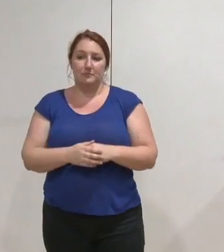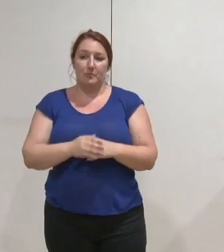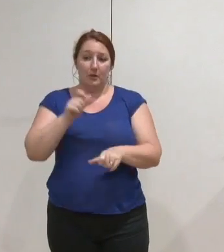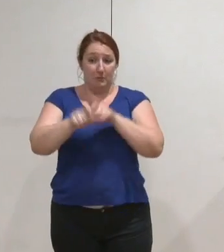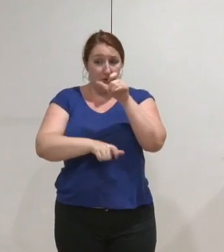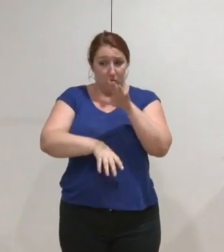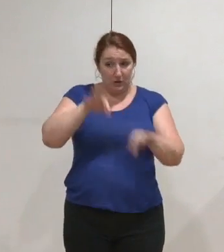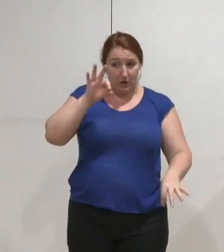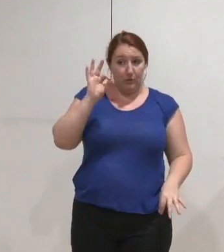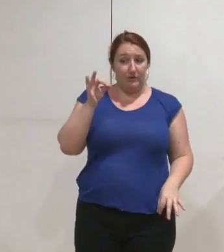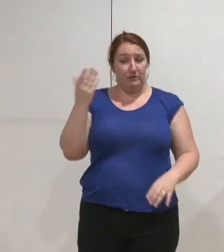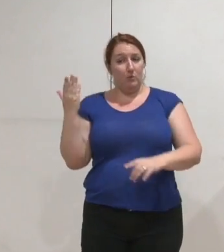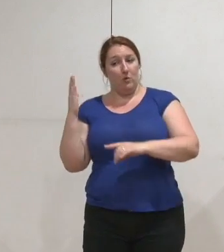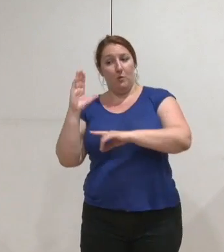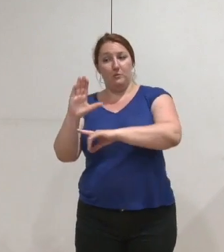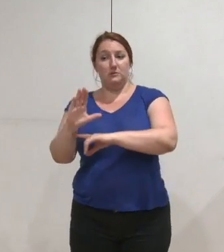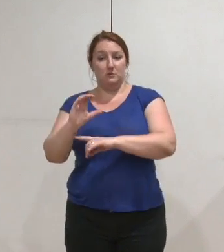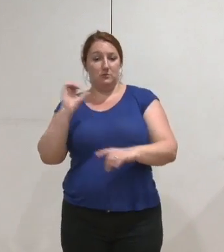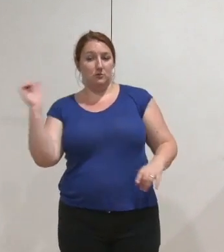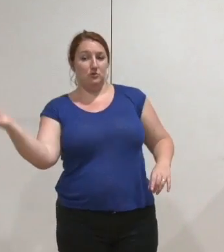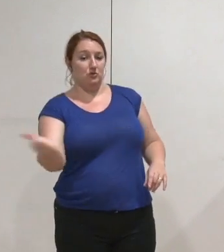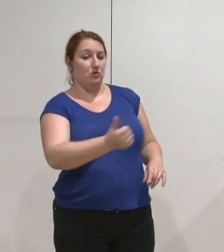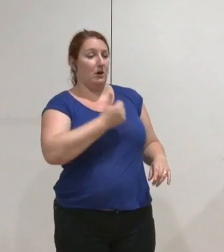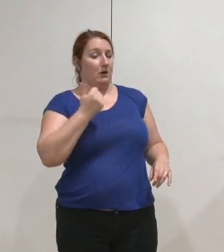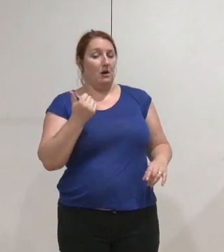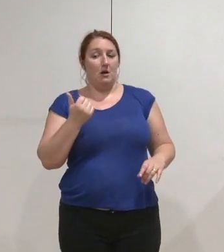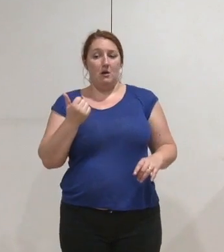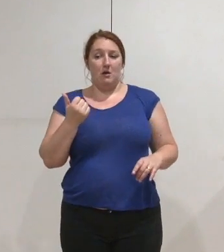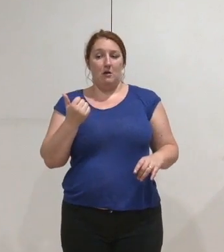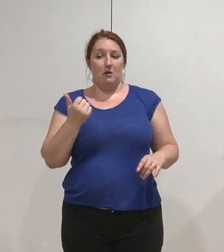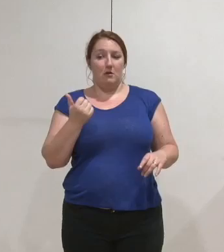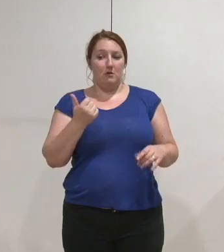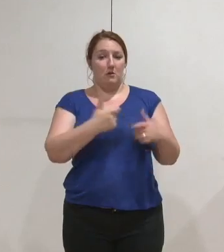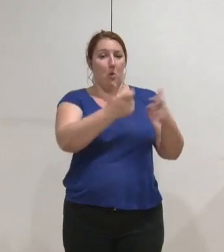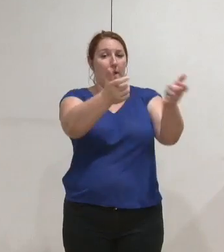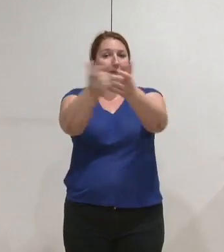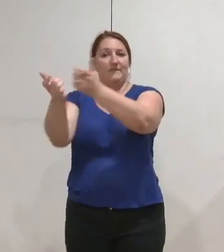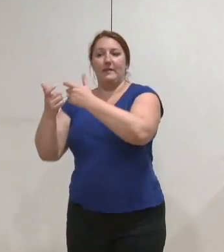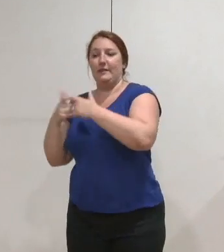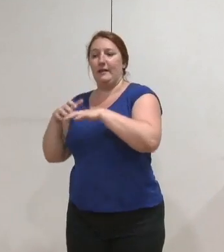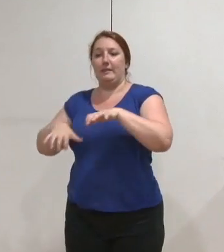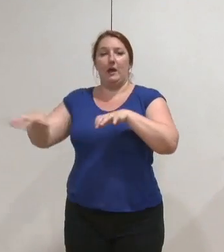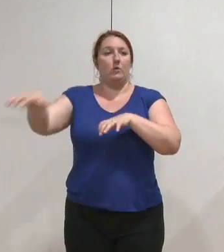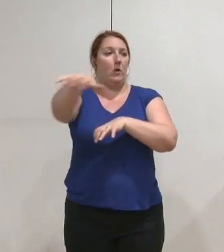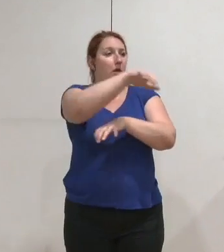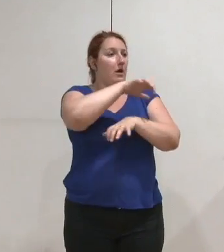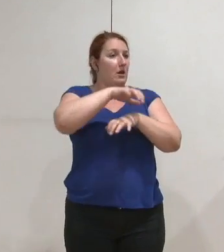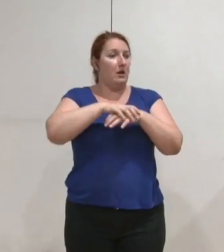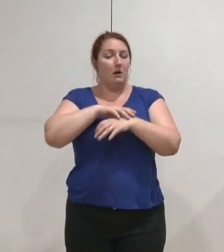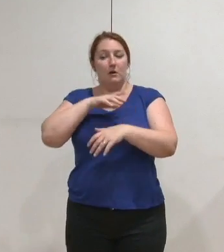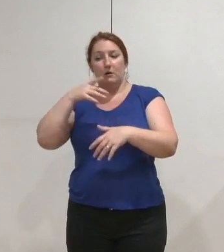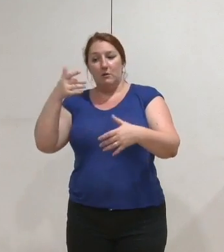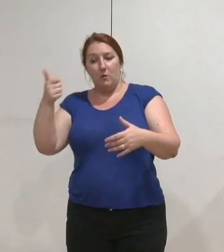d'élus effectivement qui représentaient chacun les les les collectivités territoriales qui avaient